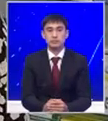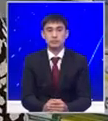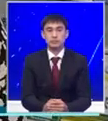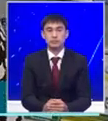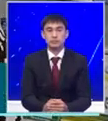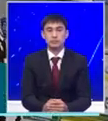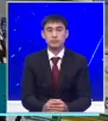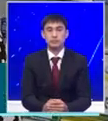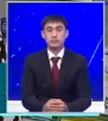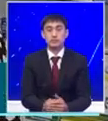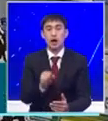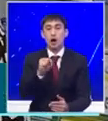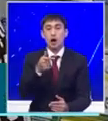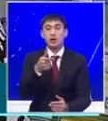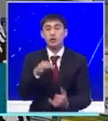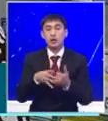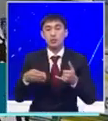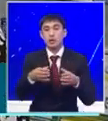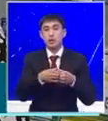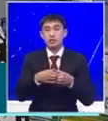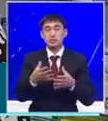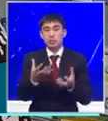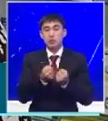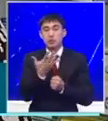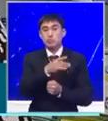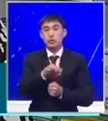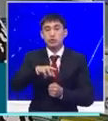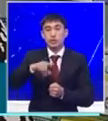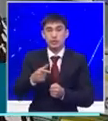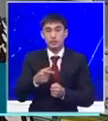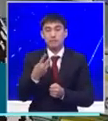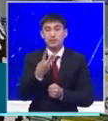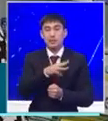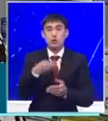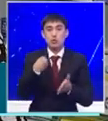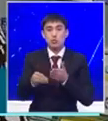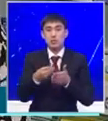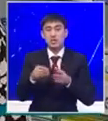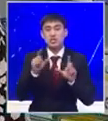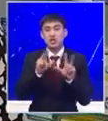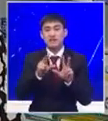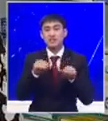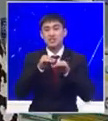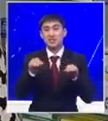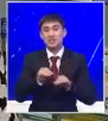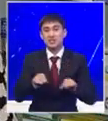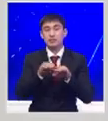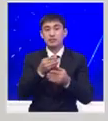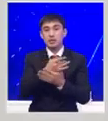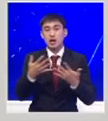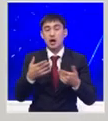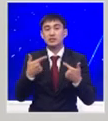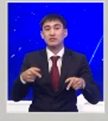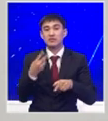деньги в аграрной корпорации мы получили 5 млн теньге на 3 млн приобрели шкафы и стеллажи для продукции а